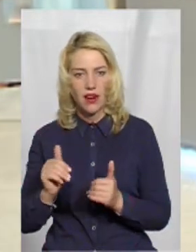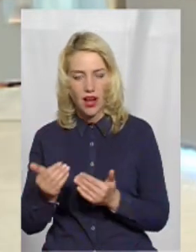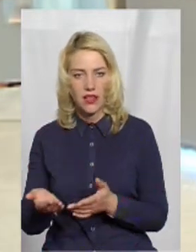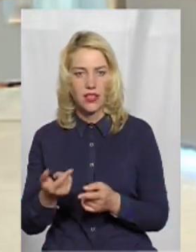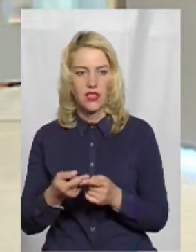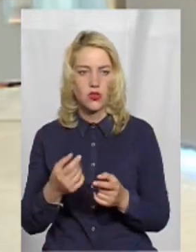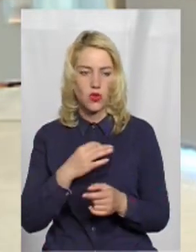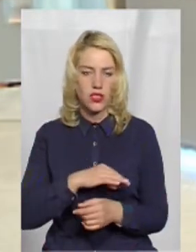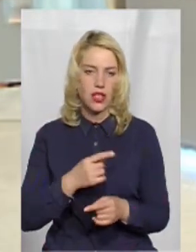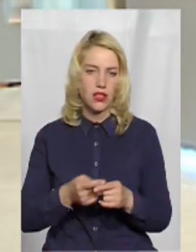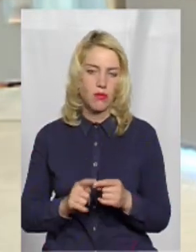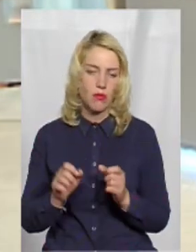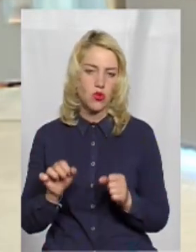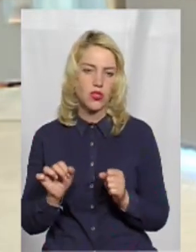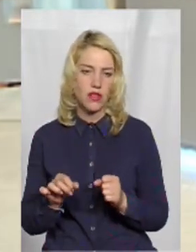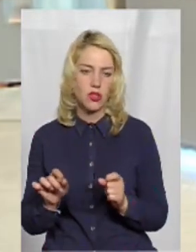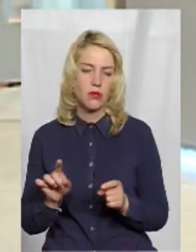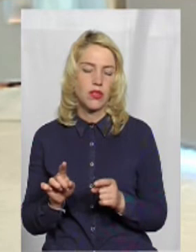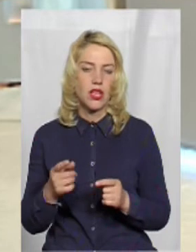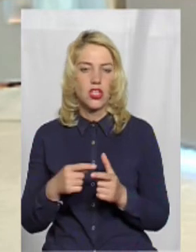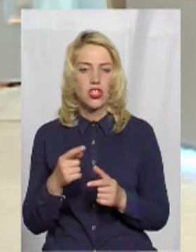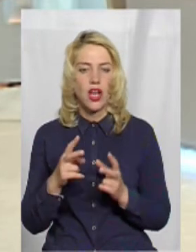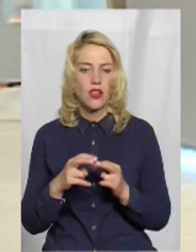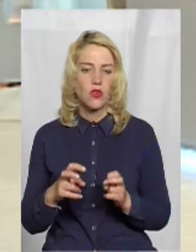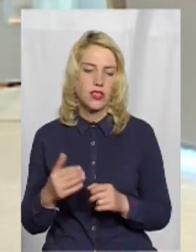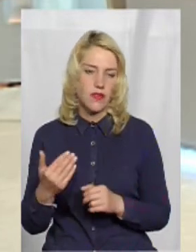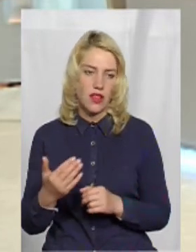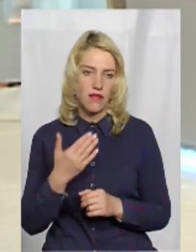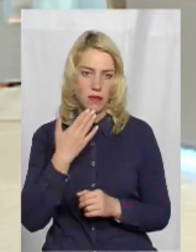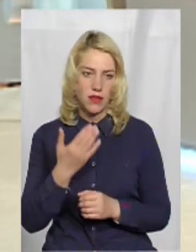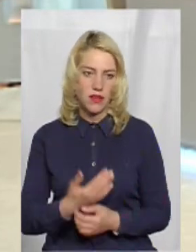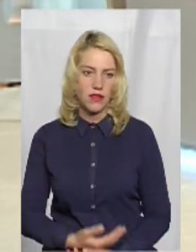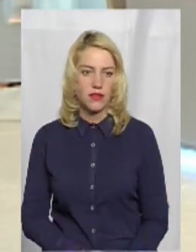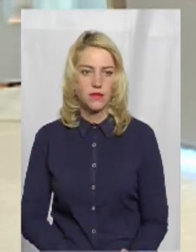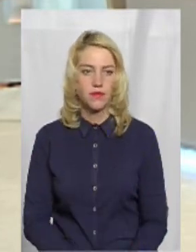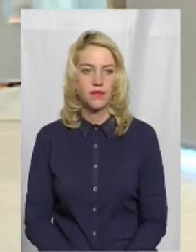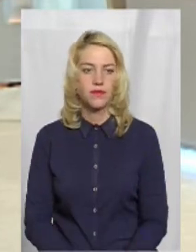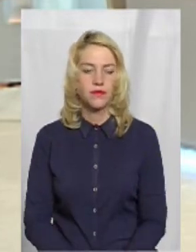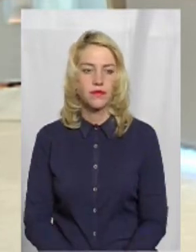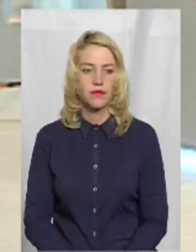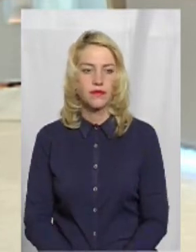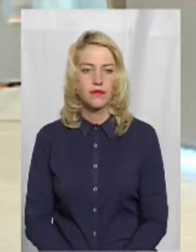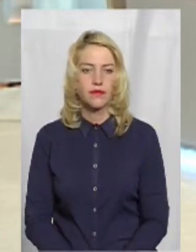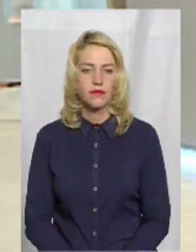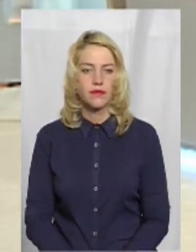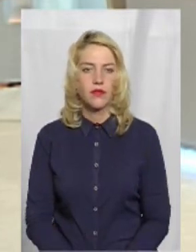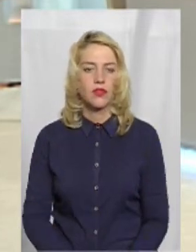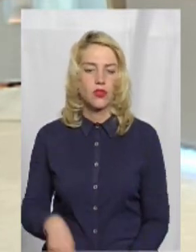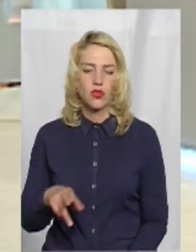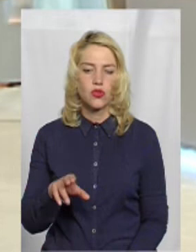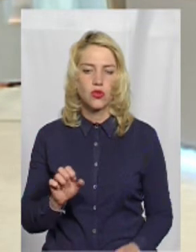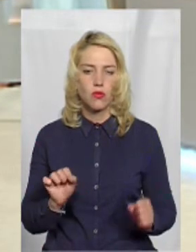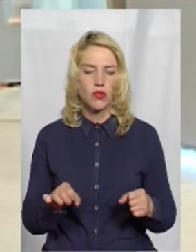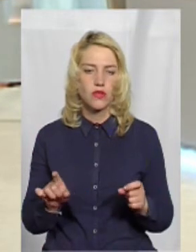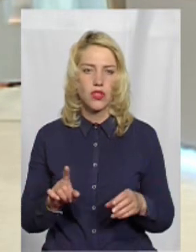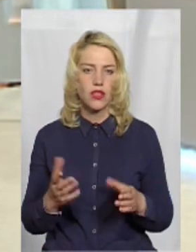тими можливостями, які дала їм природа? Чи аналізували ви ці громади? Ну, по-перше, щодо можливості, яка